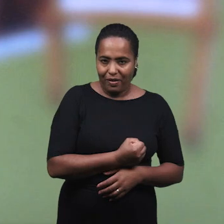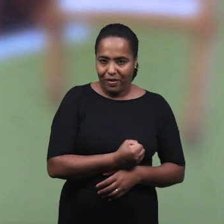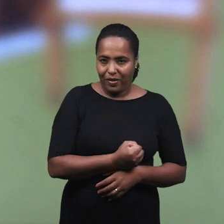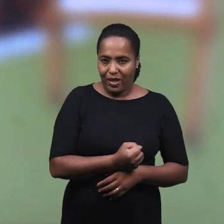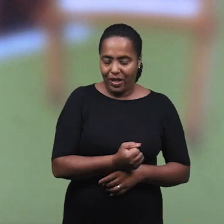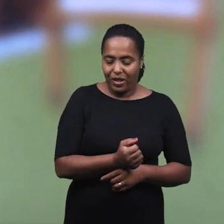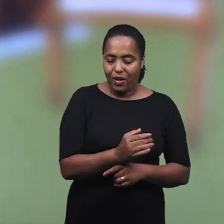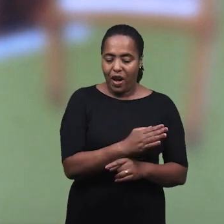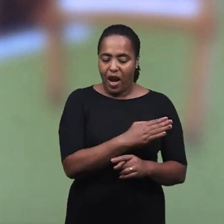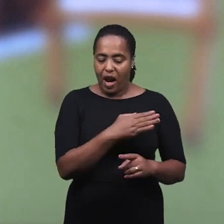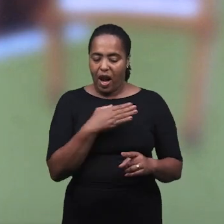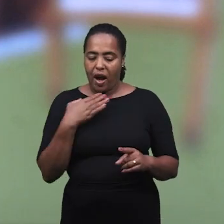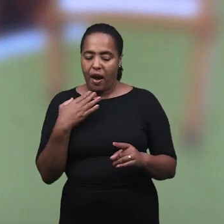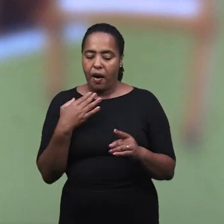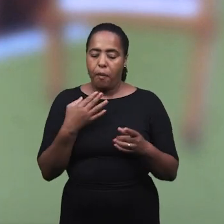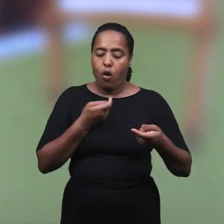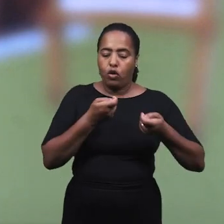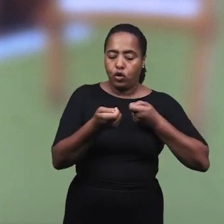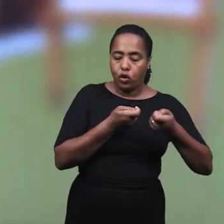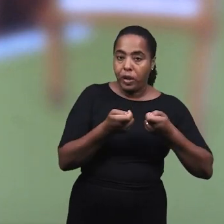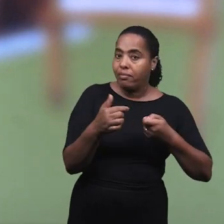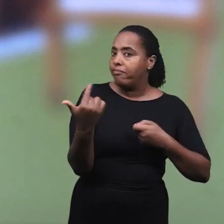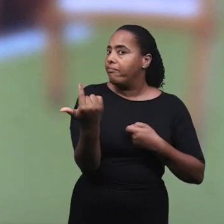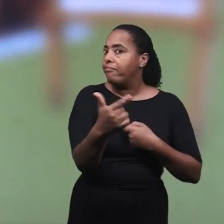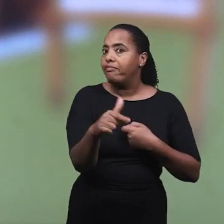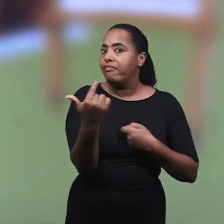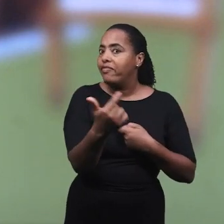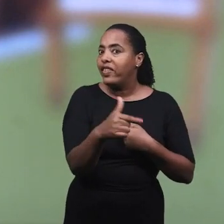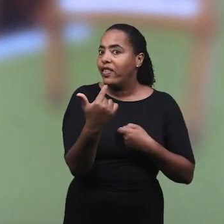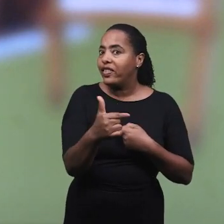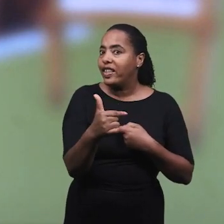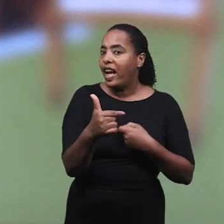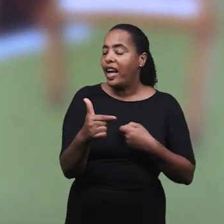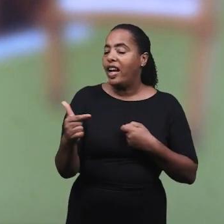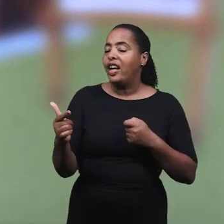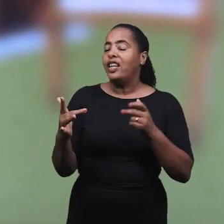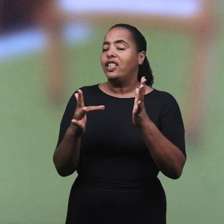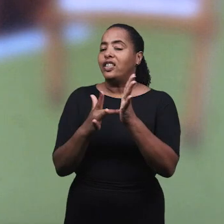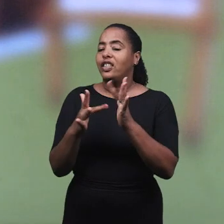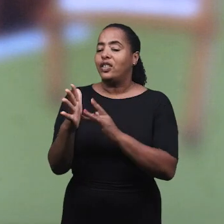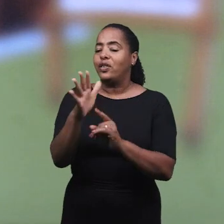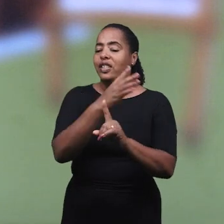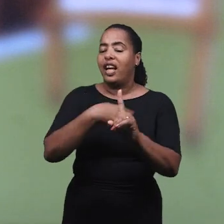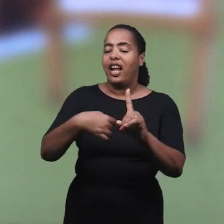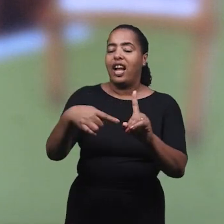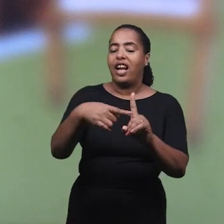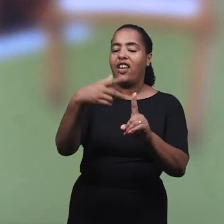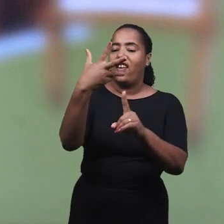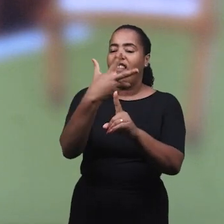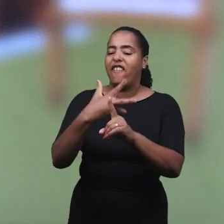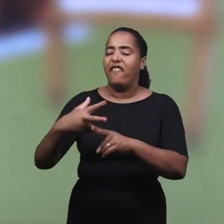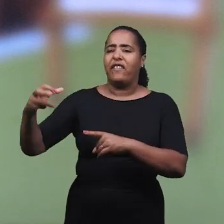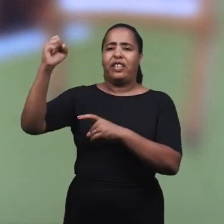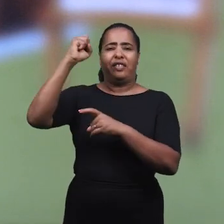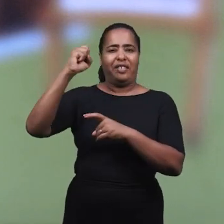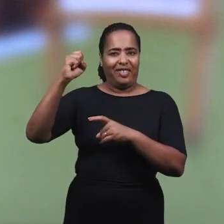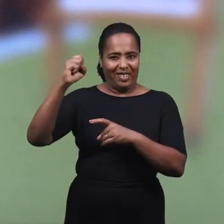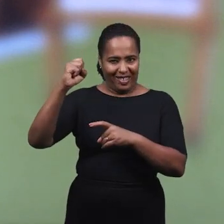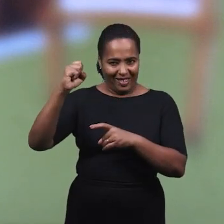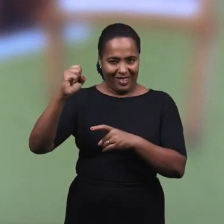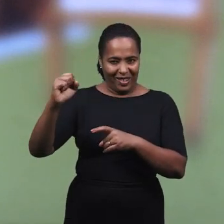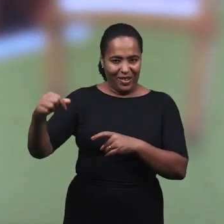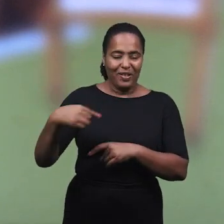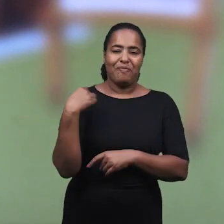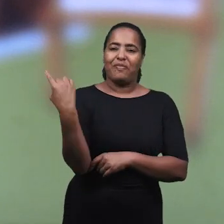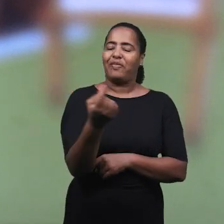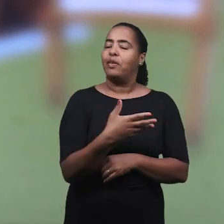a le Seigneur Jésus comme son seul et suffisant sauveur, la mort n'a plus de pouvoir sur lui. Il a vaincu à la croix du Calvaire. Jésus a vaincu